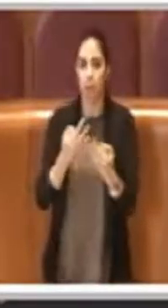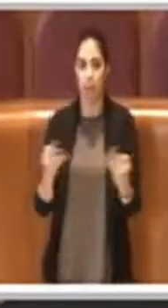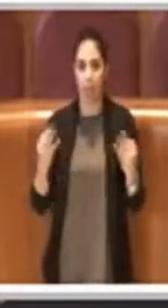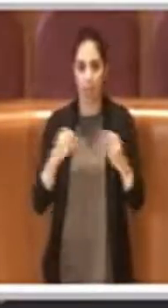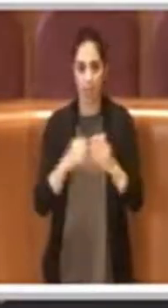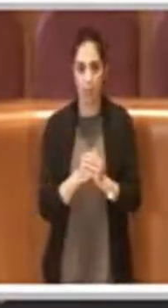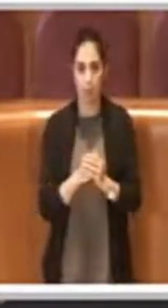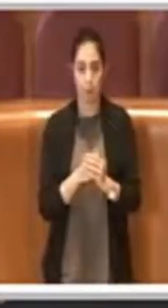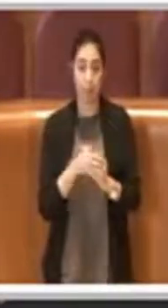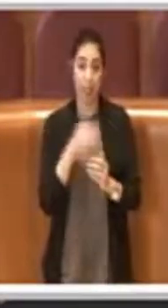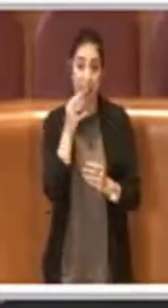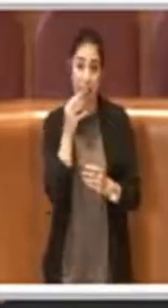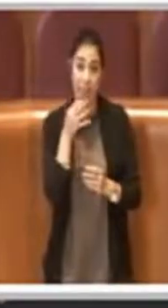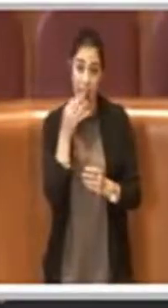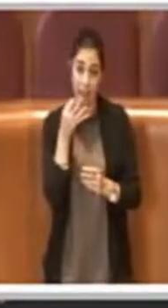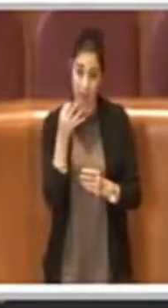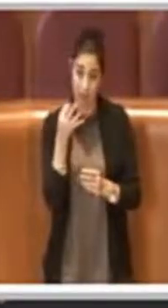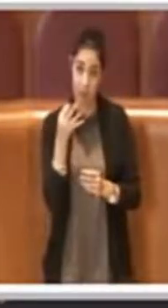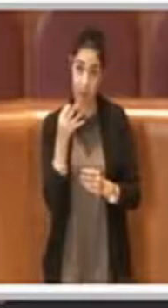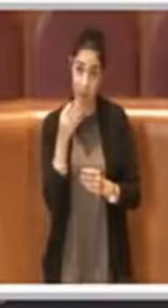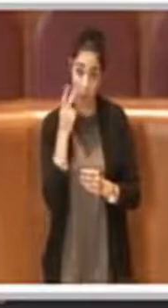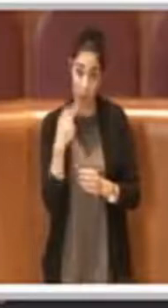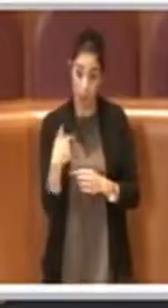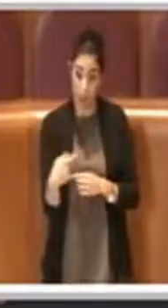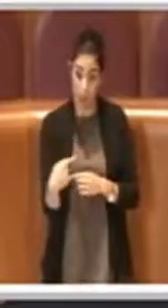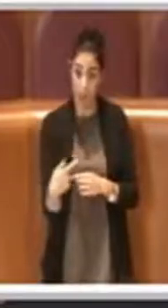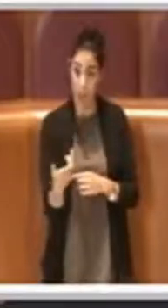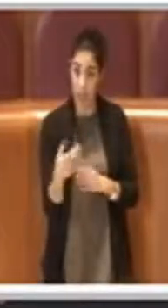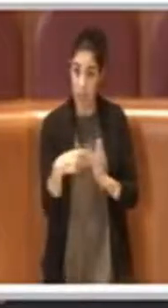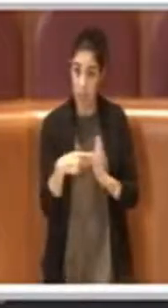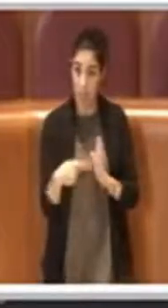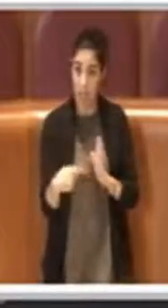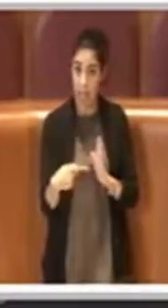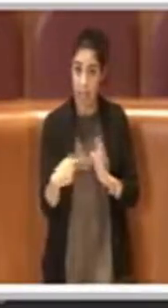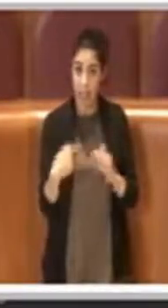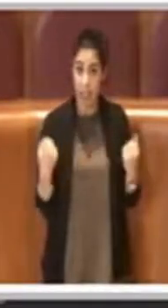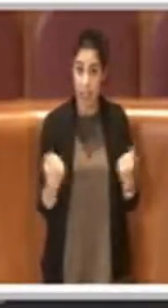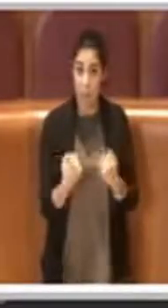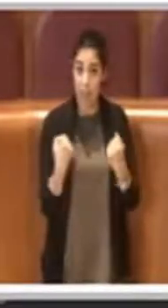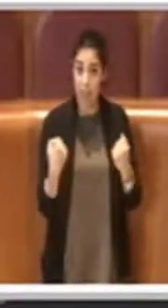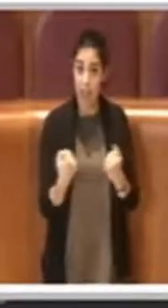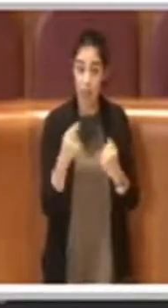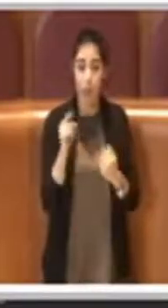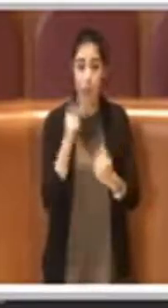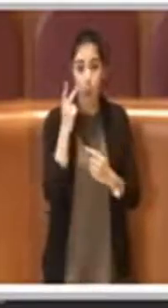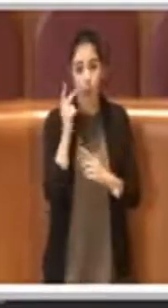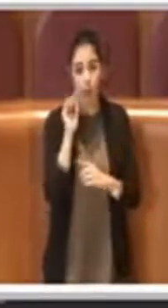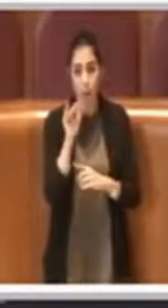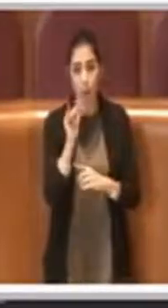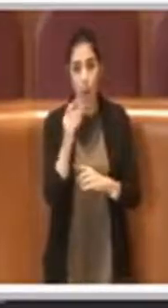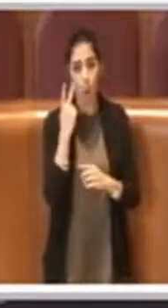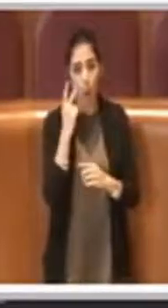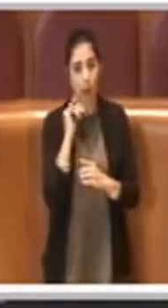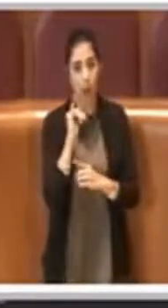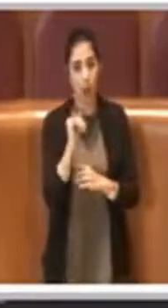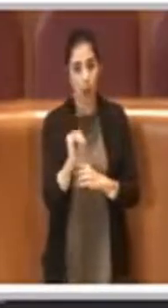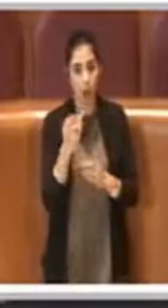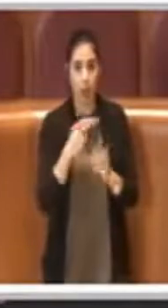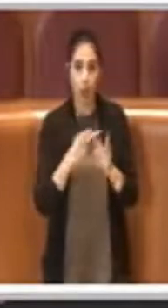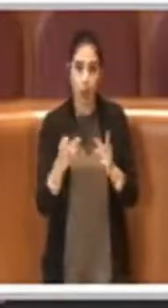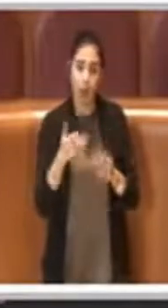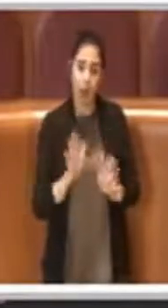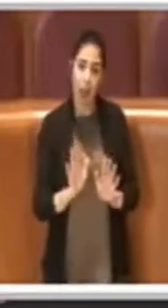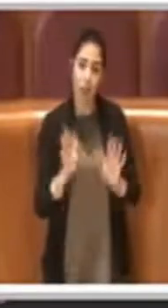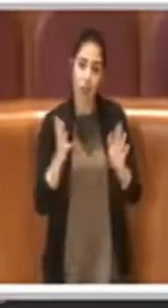guardare soltanto ai prossimi giorni, ai prossimi mesi di campagna elettorale, ma anche costruire qualcosa per il